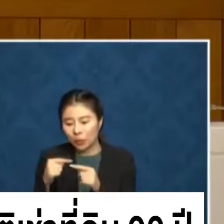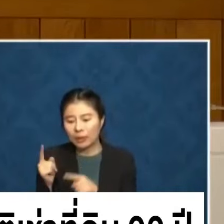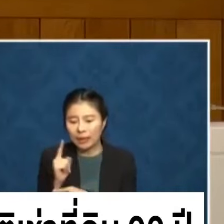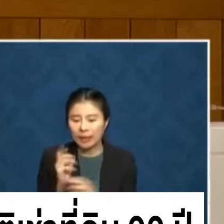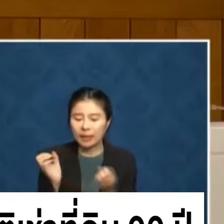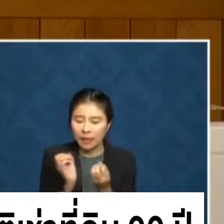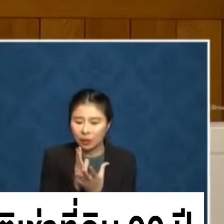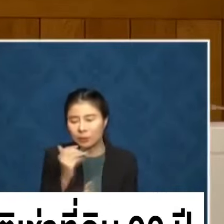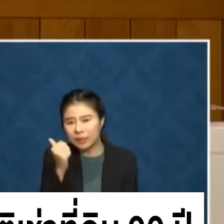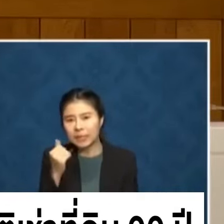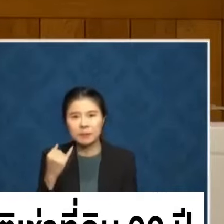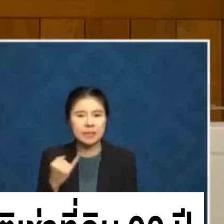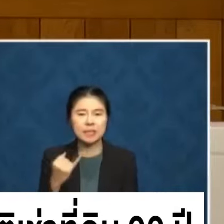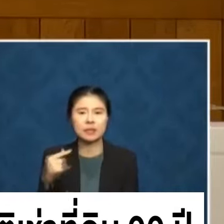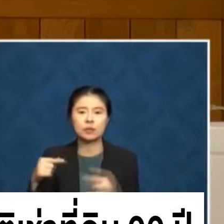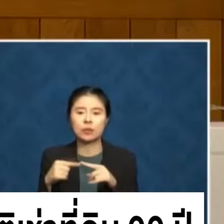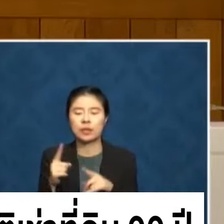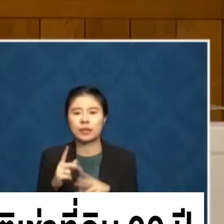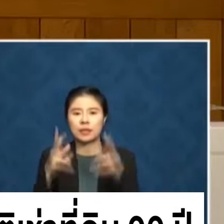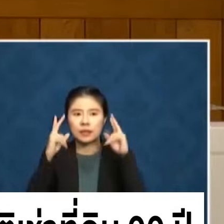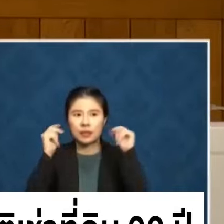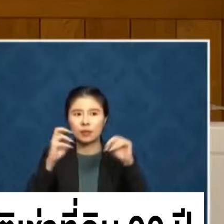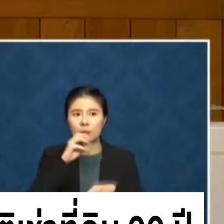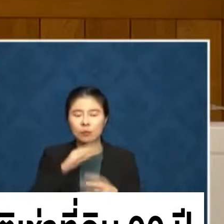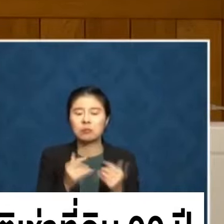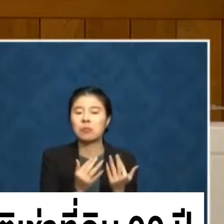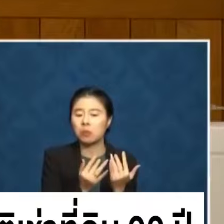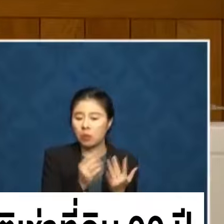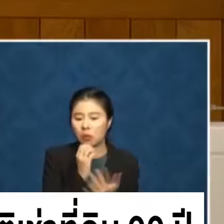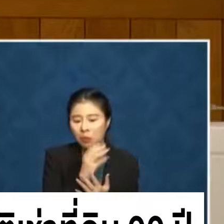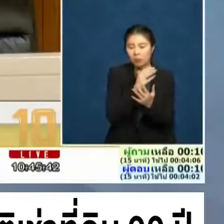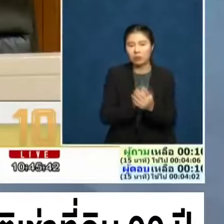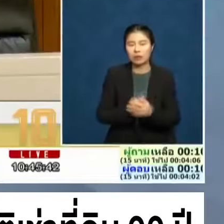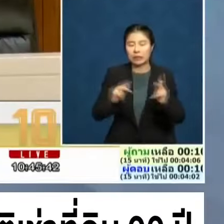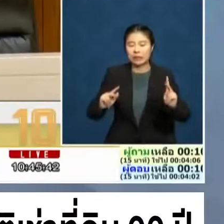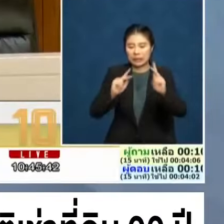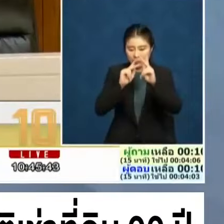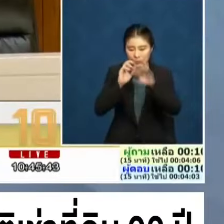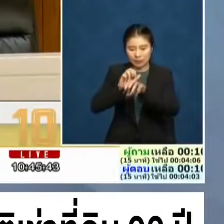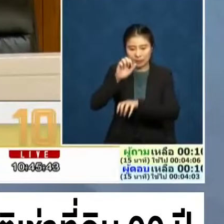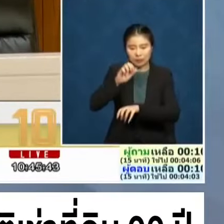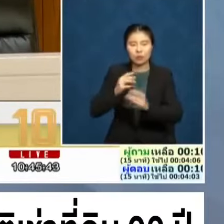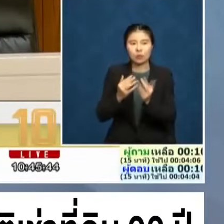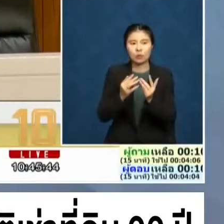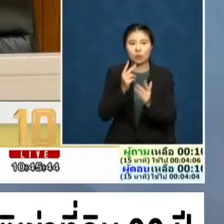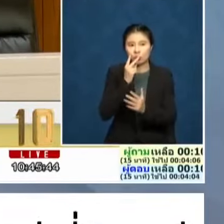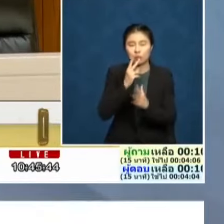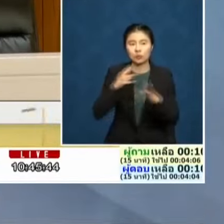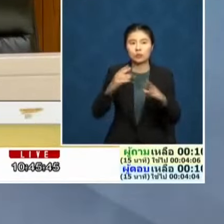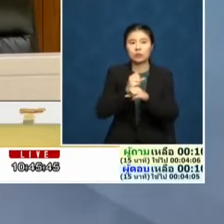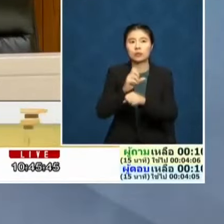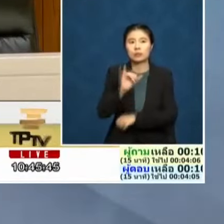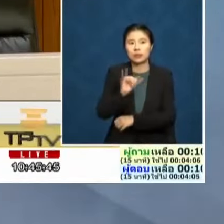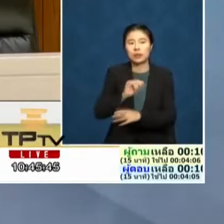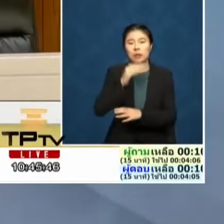สียและต้องส่งให้สภานั้นพิจารณาอีกทีว่าเหมาะสมหรือไม่อย่างไรคุณผู้ชมดูภาพนี้นะครับก็คือภาพของการถ่